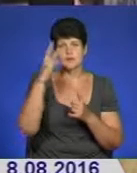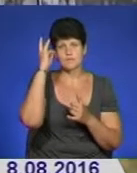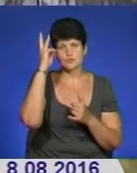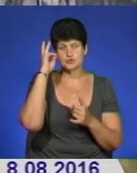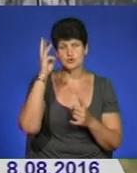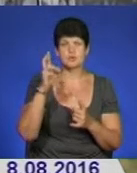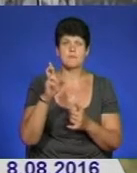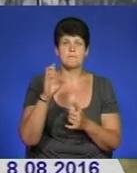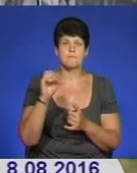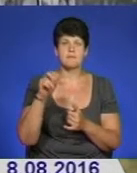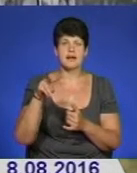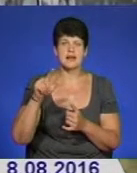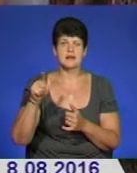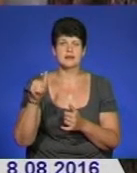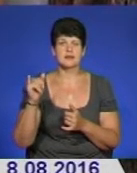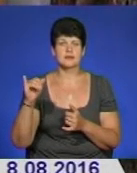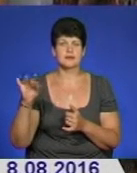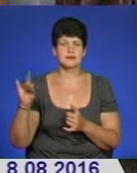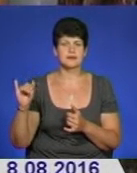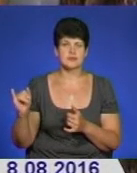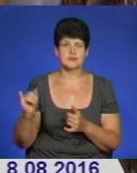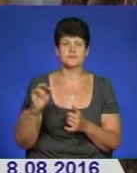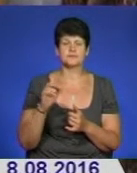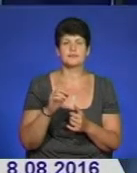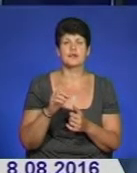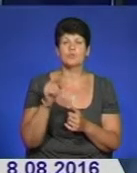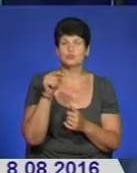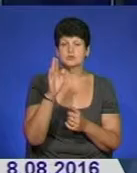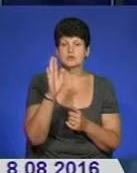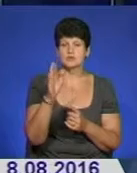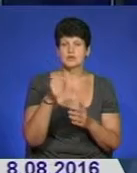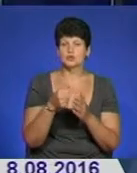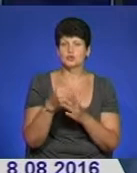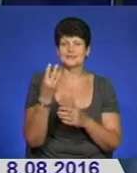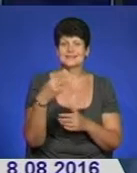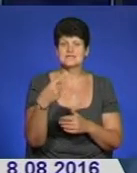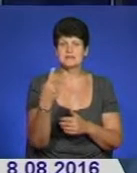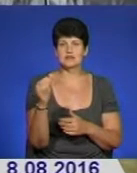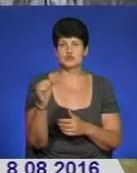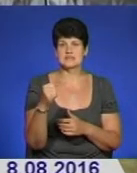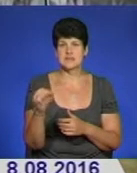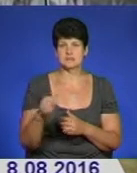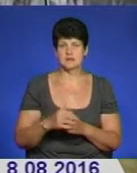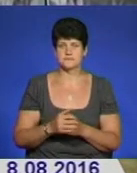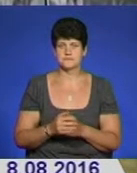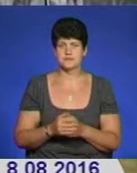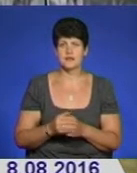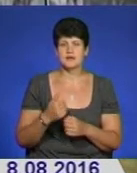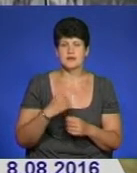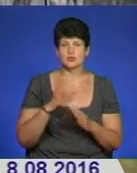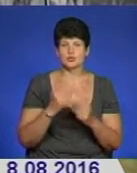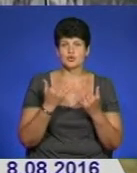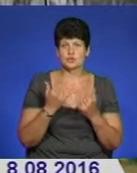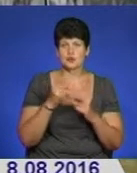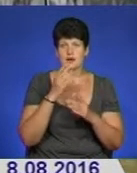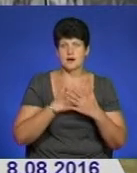Королівства Бельгії в Україні пан Люк Якобс. Діятиме вона до 31 серпня. Я дуже радий бути тут сьогодні в Збаражі,